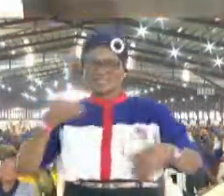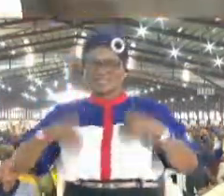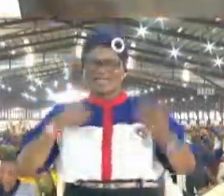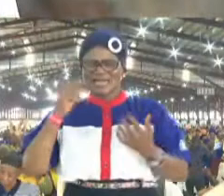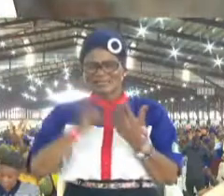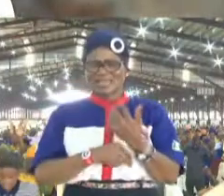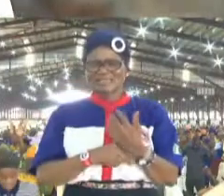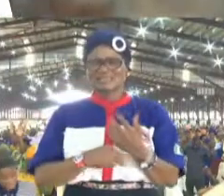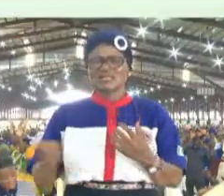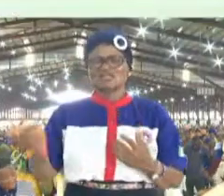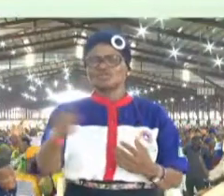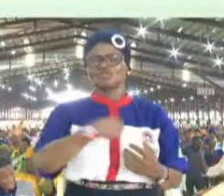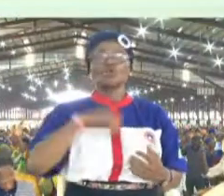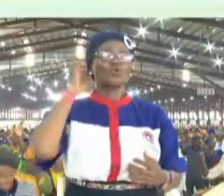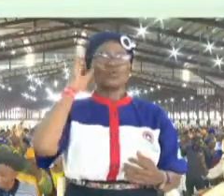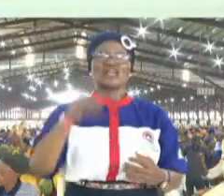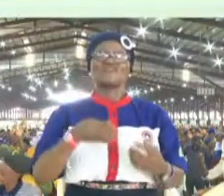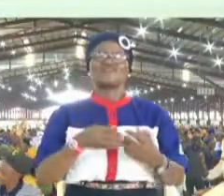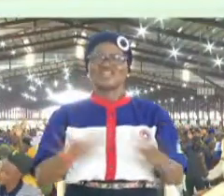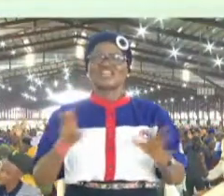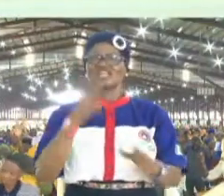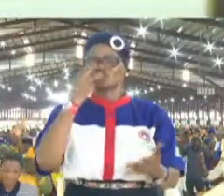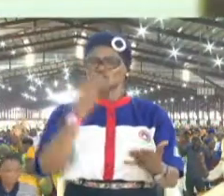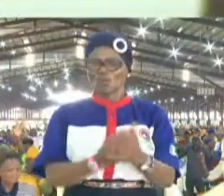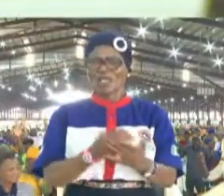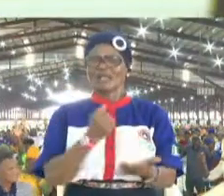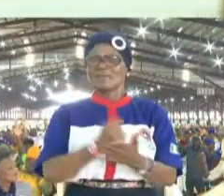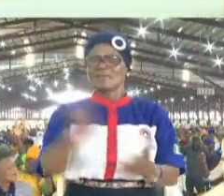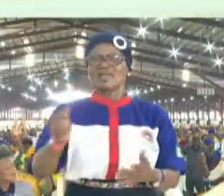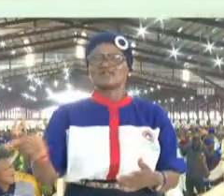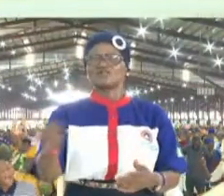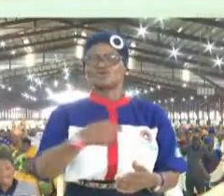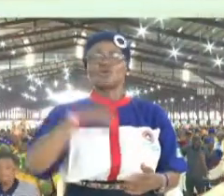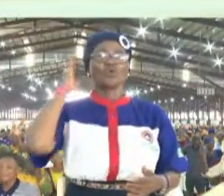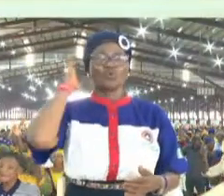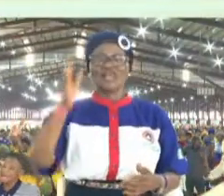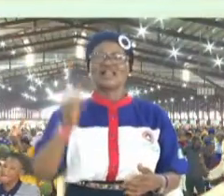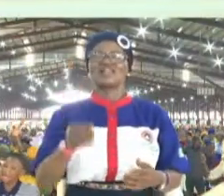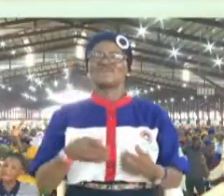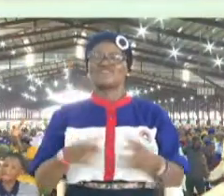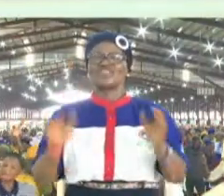You will finish well. You will finish strong.